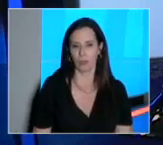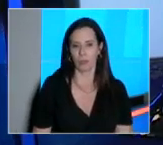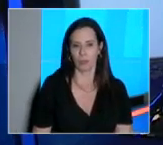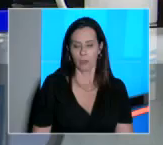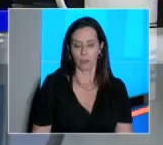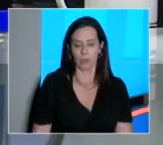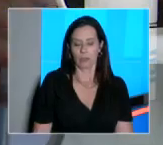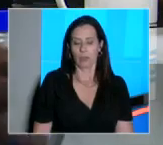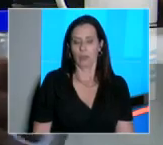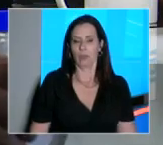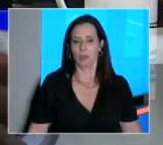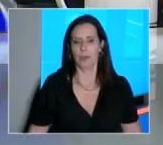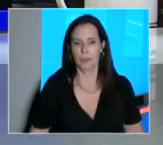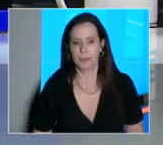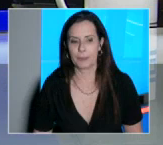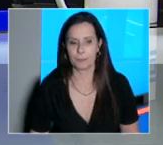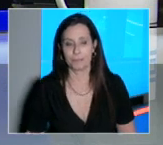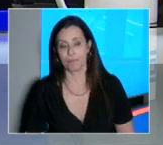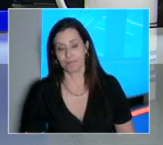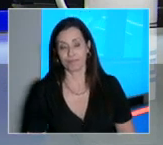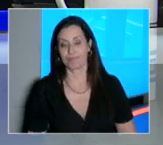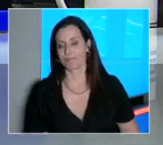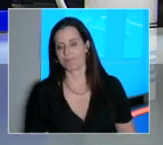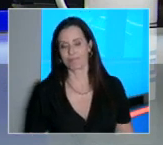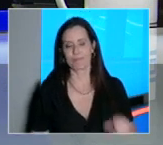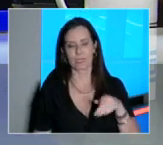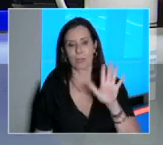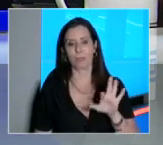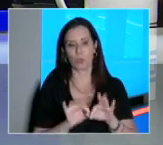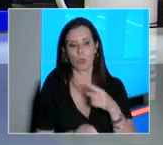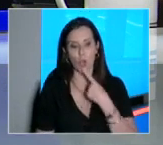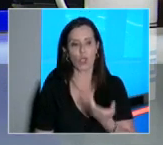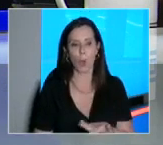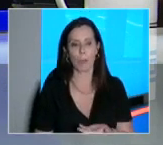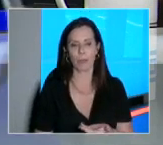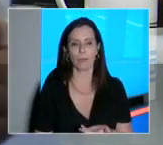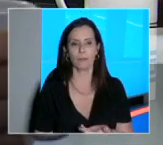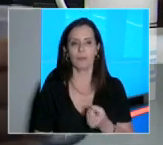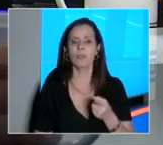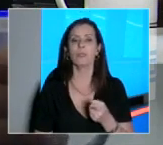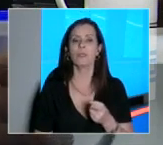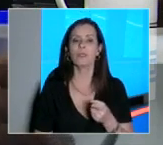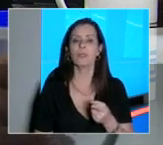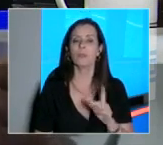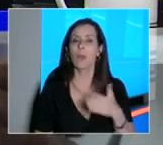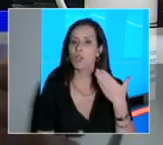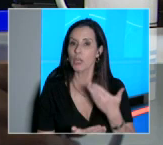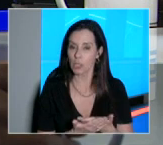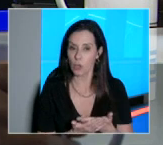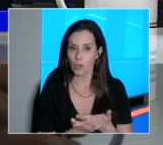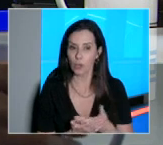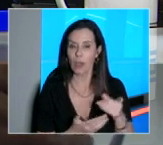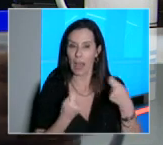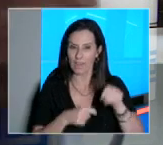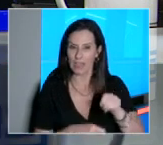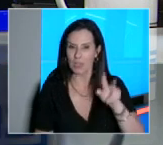קיסר, בבקשה. כן, זה בדיוק, זה בדיוק גם מה שציינתי, זה מה שהציעו לפנינה